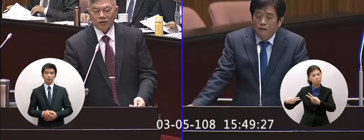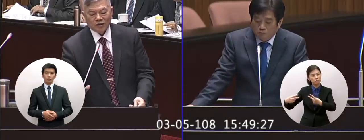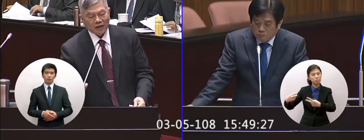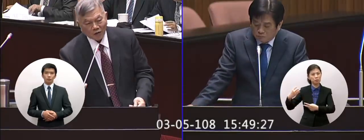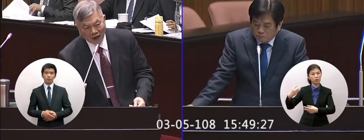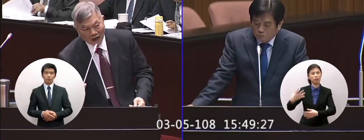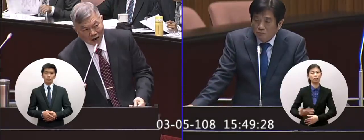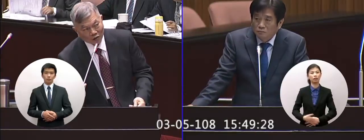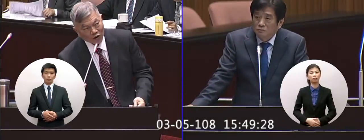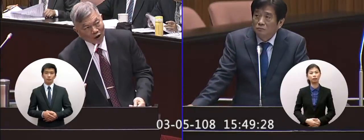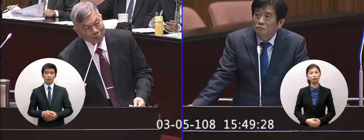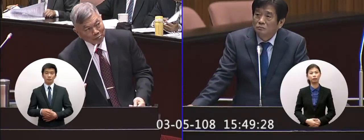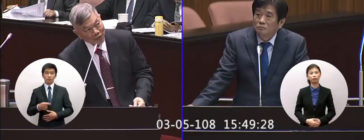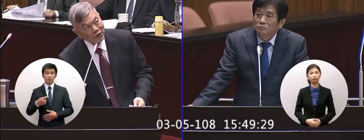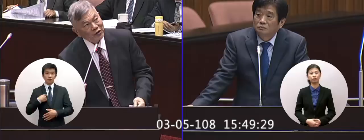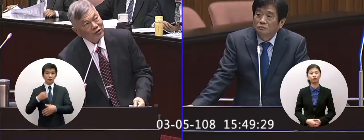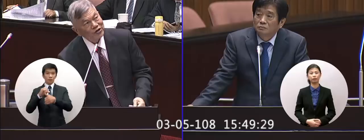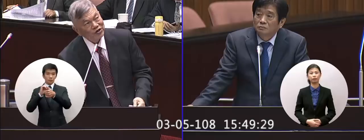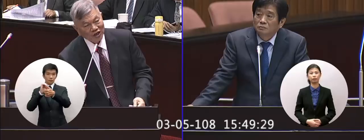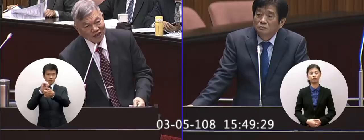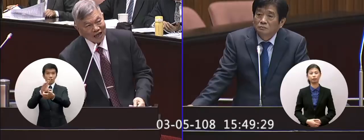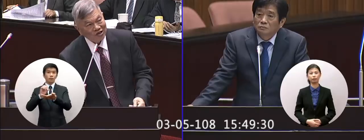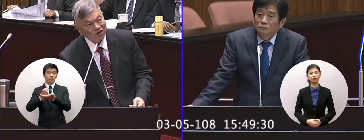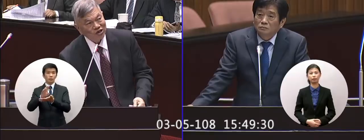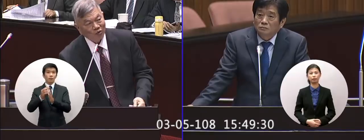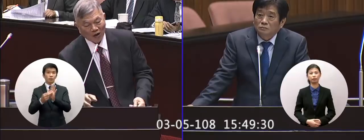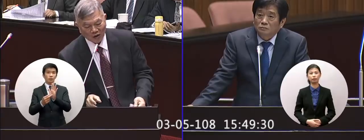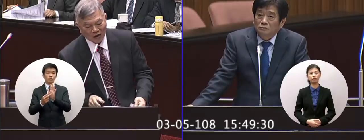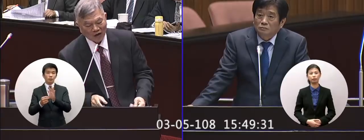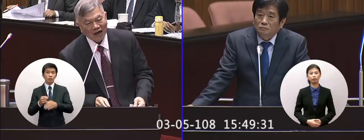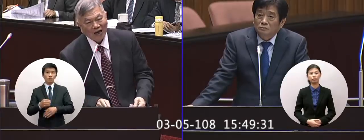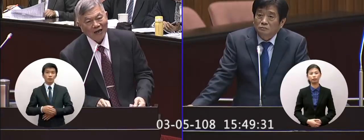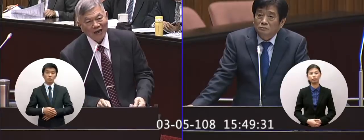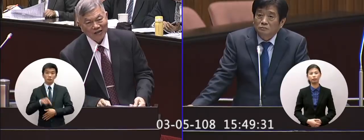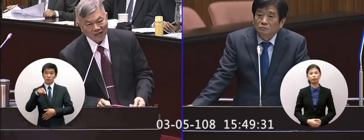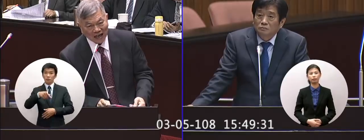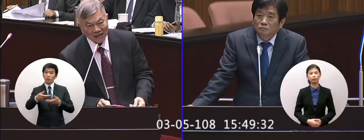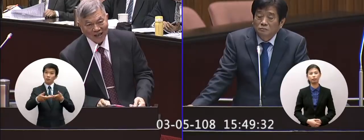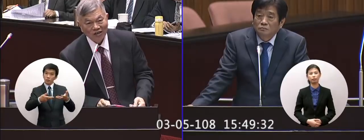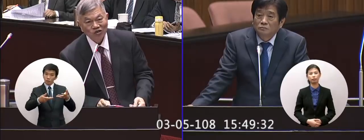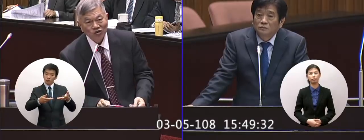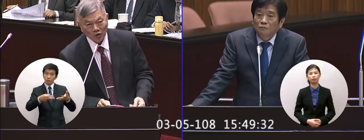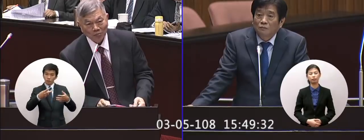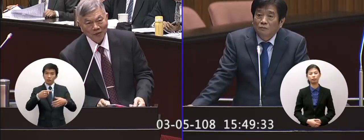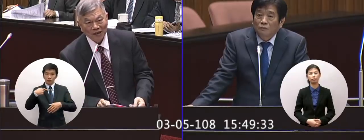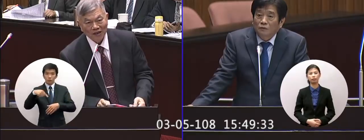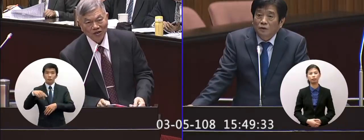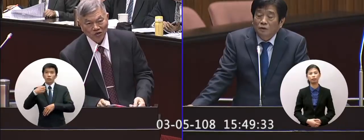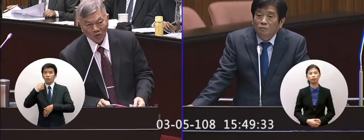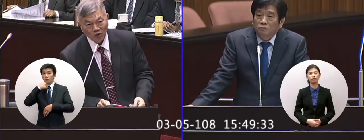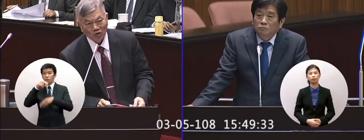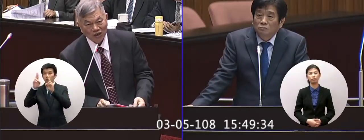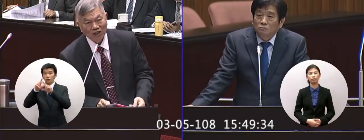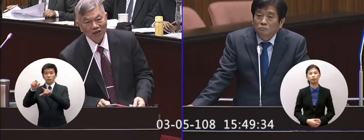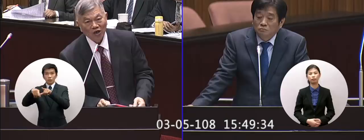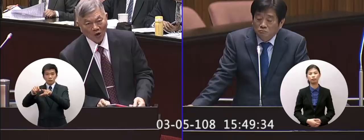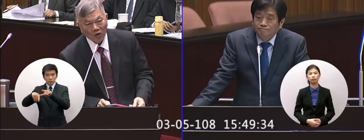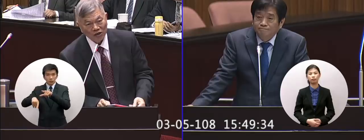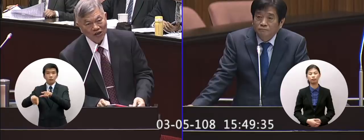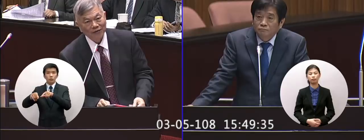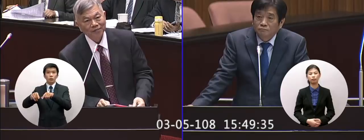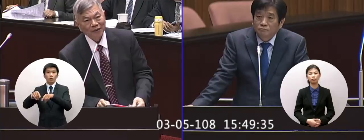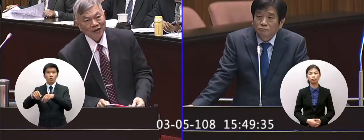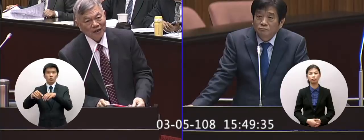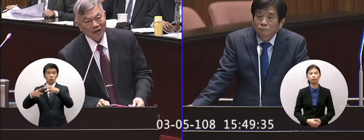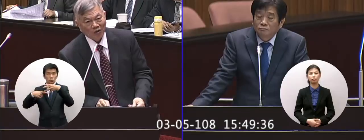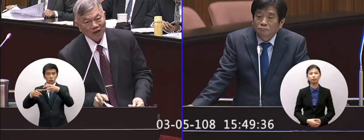无？ 即我甲委员报告，这个代志我有哪有甲咱台电总经理、总经理